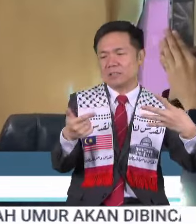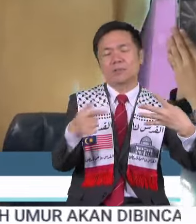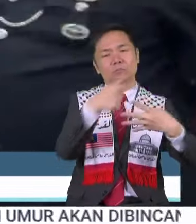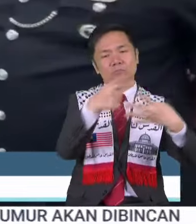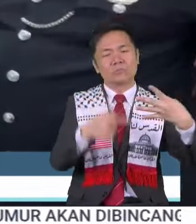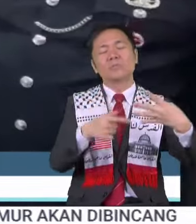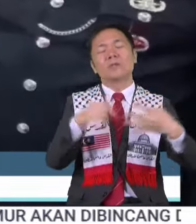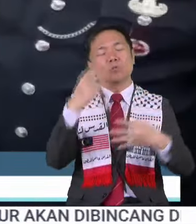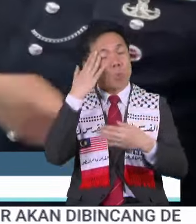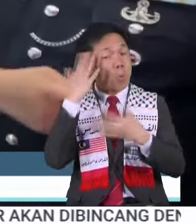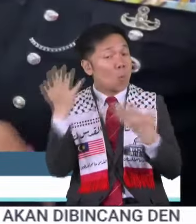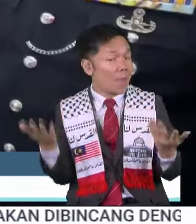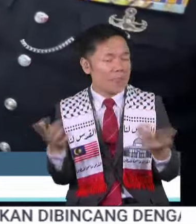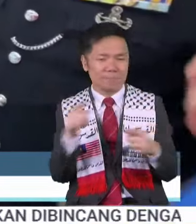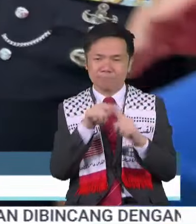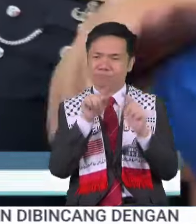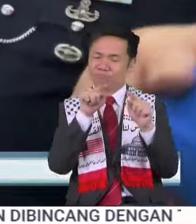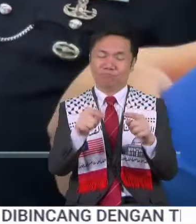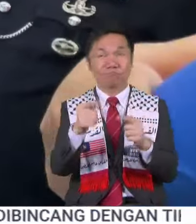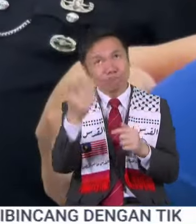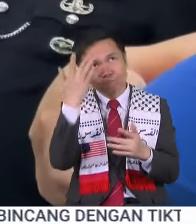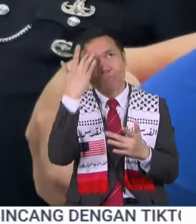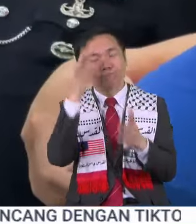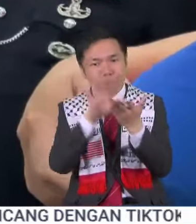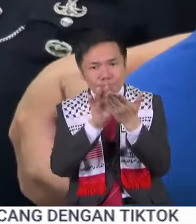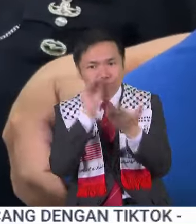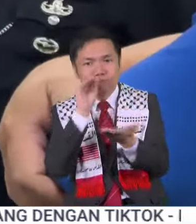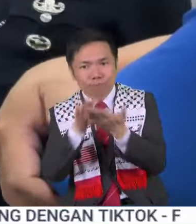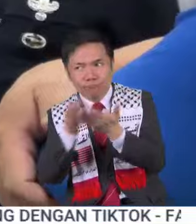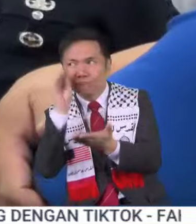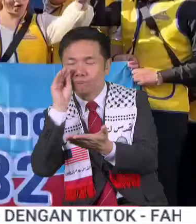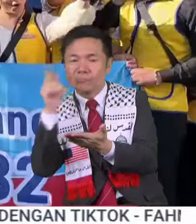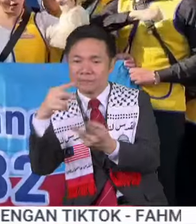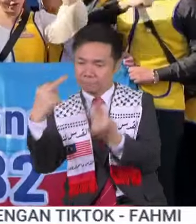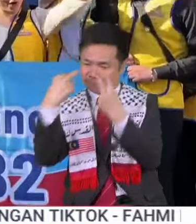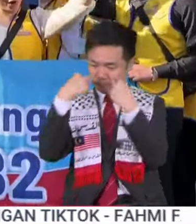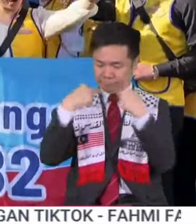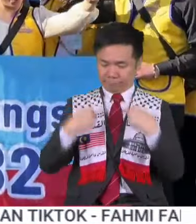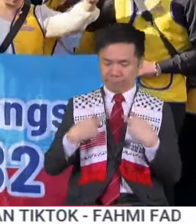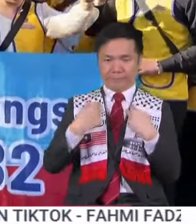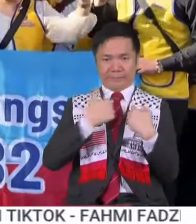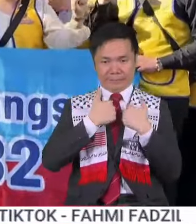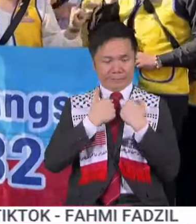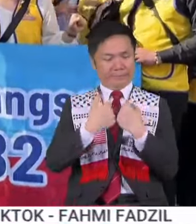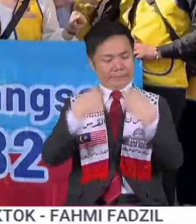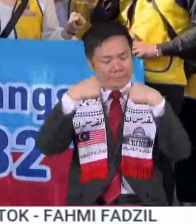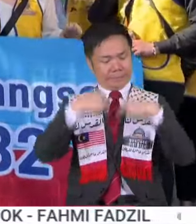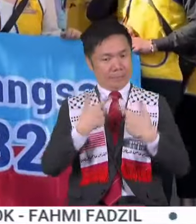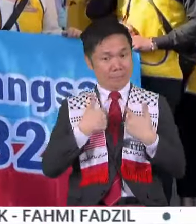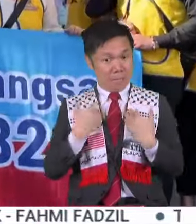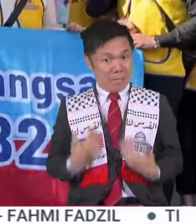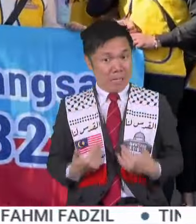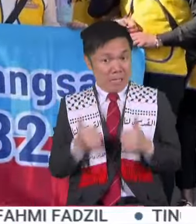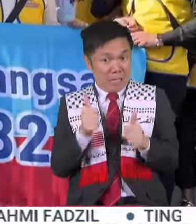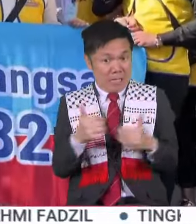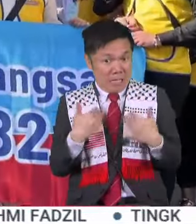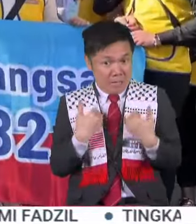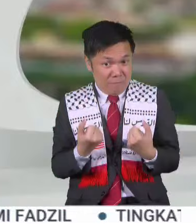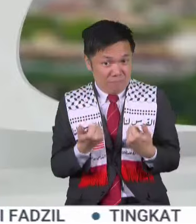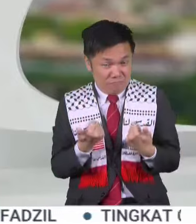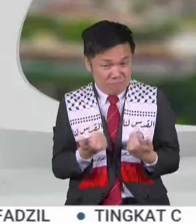kesihatan selain meningkatkan pengetahuan mengenai kepentingan memantau dan memeriksa kesihatan secara